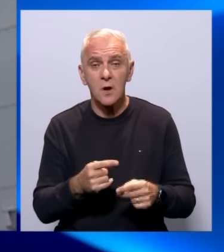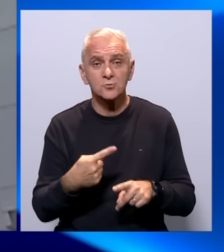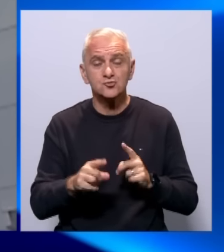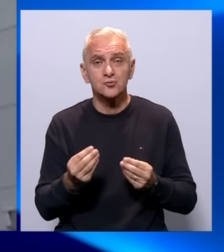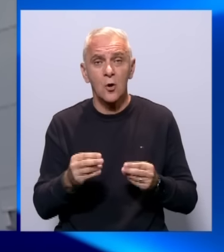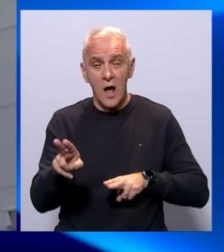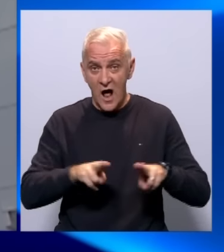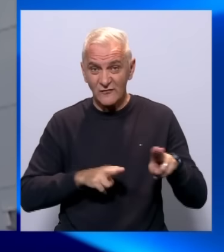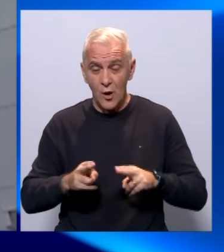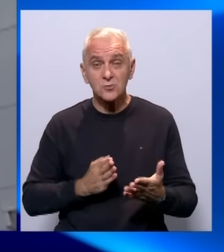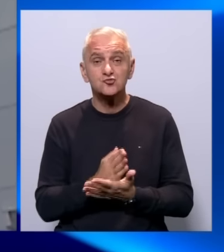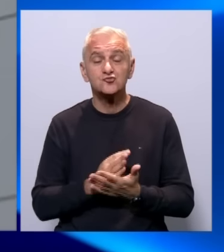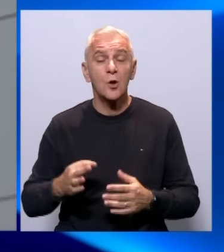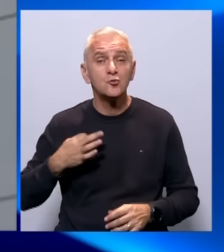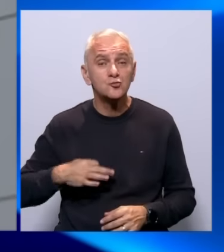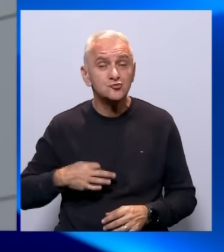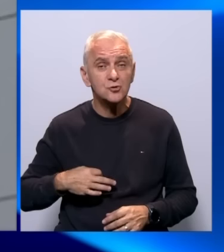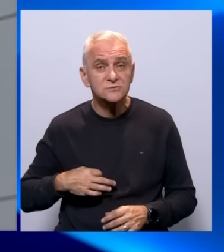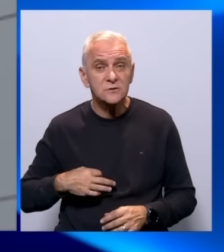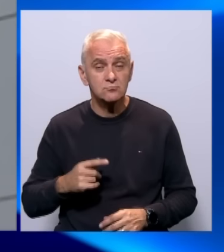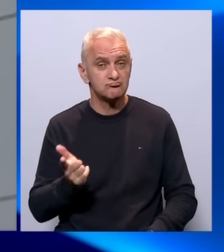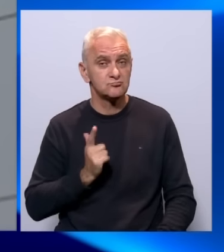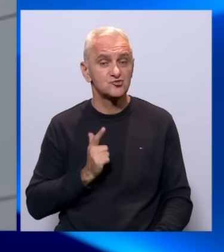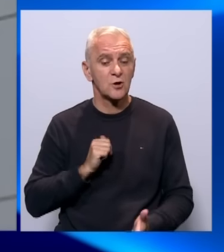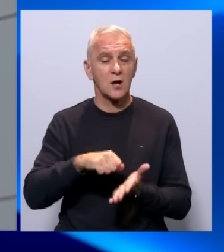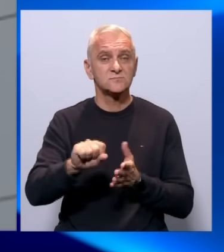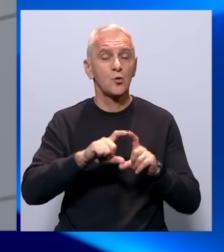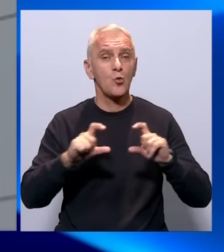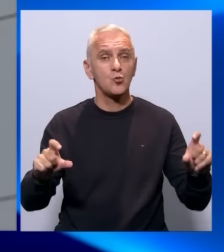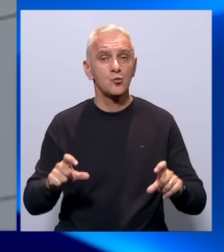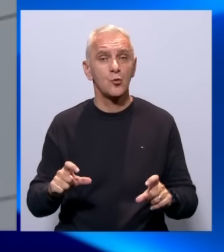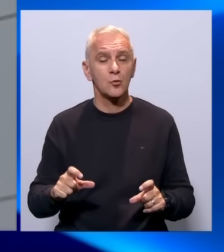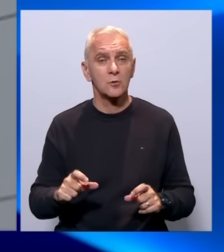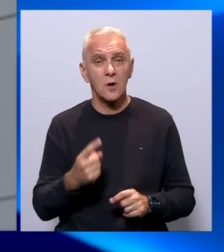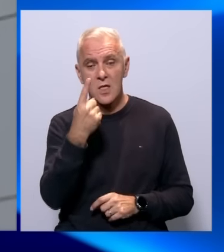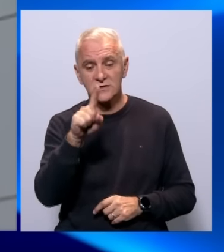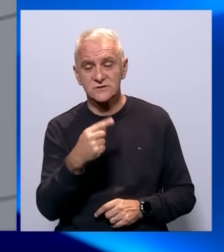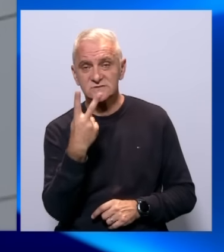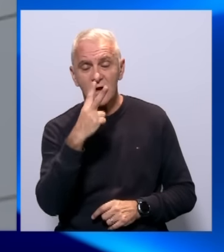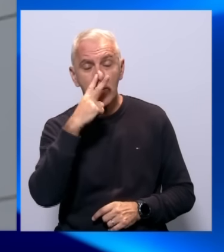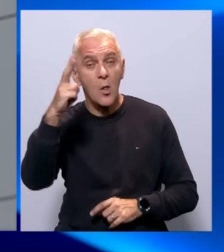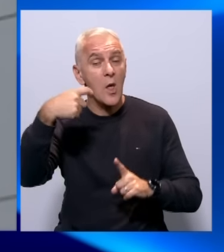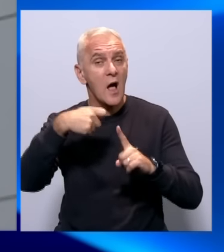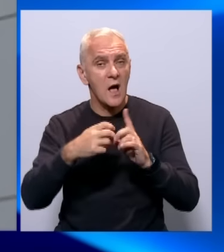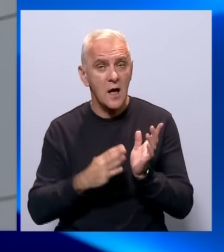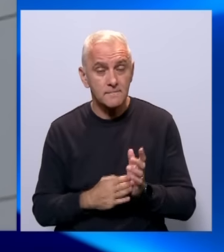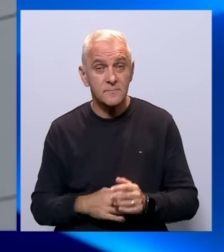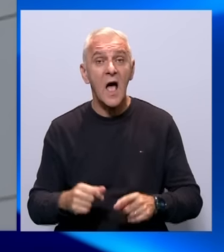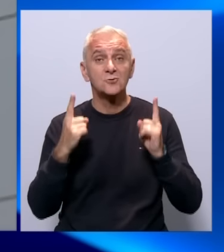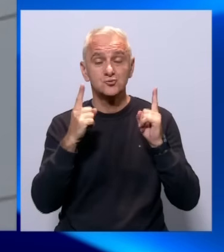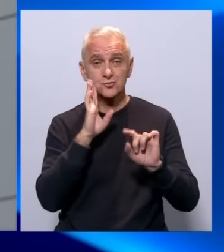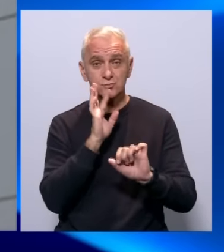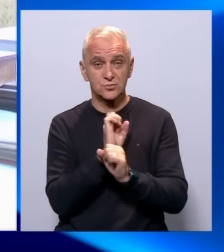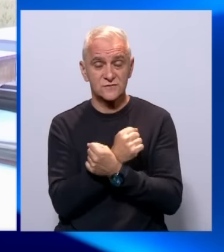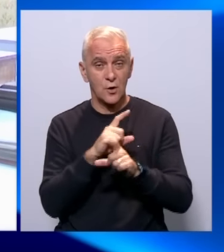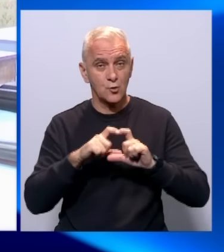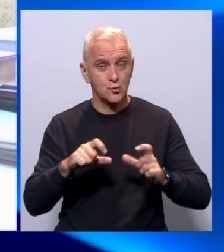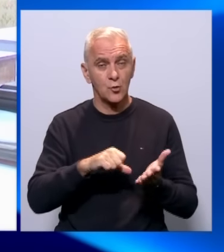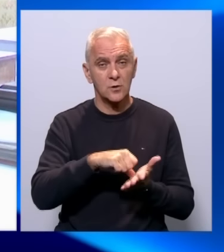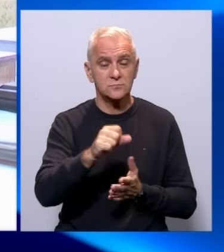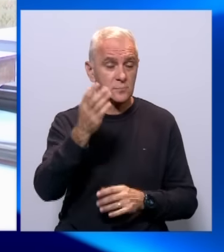branioci po službenoj dužnosti u krivičnim postupcima čekaju isplatu dugovanja od oko 1,2 miliona maraka. Dok je sud Bosne i Hercegovine dugovanja